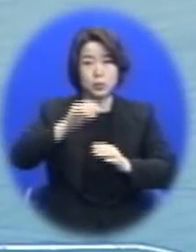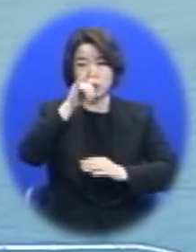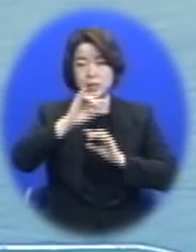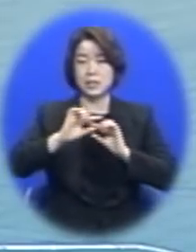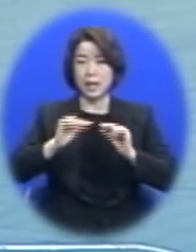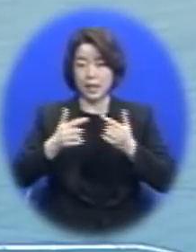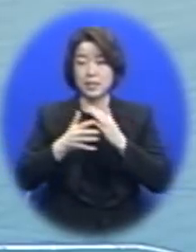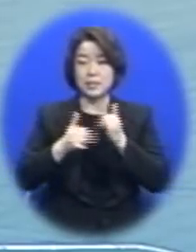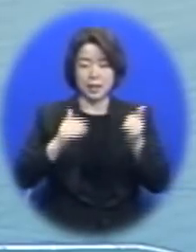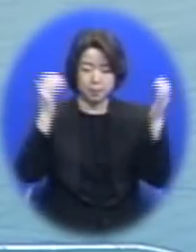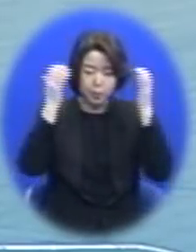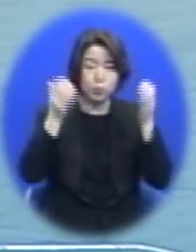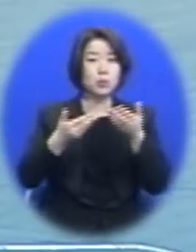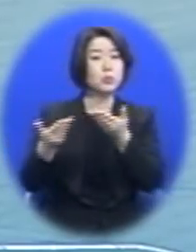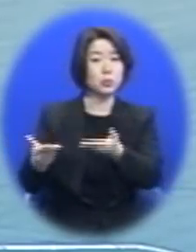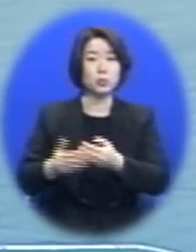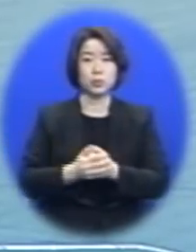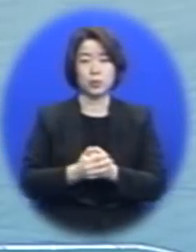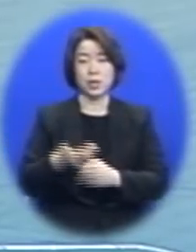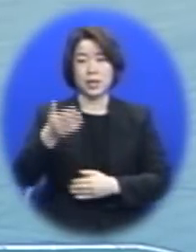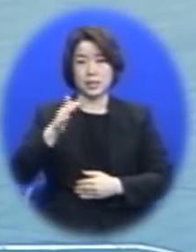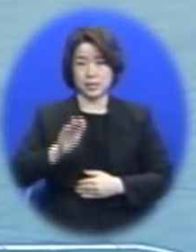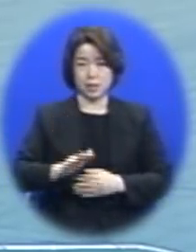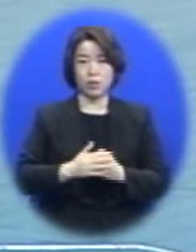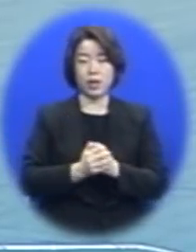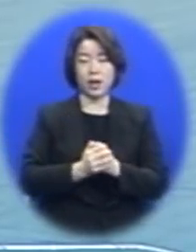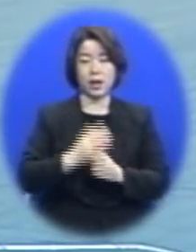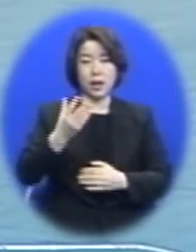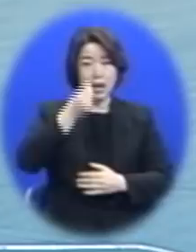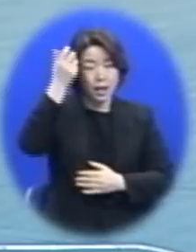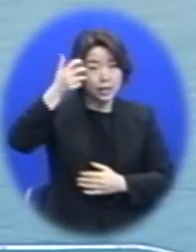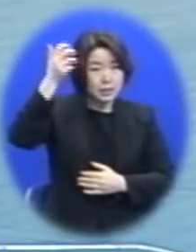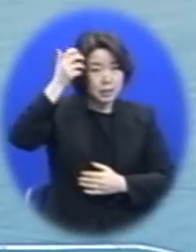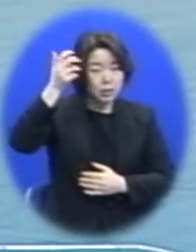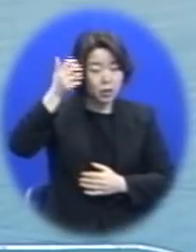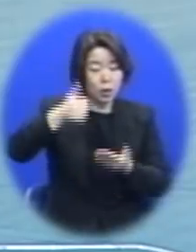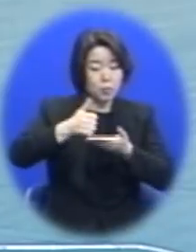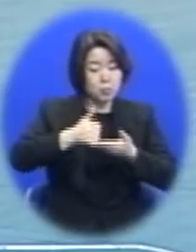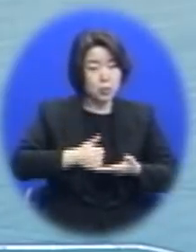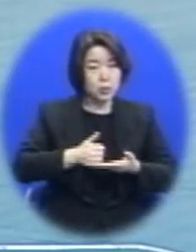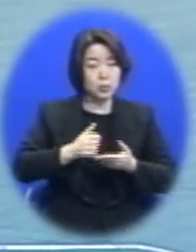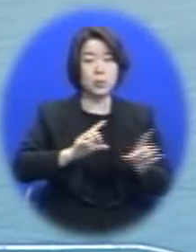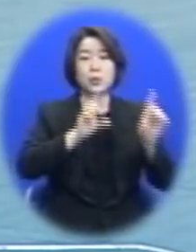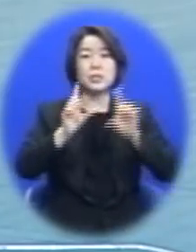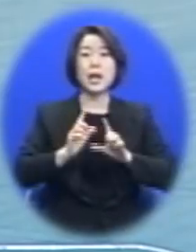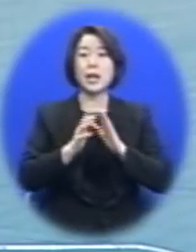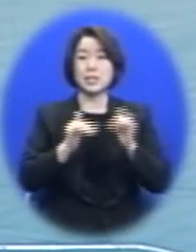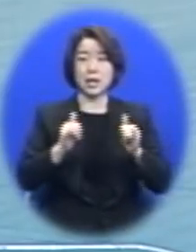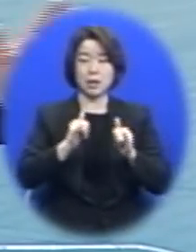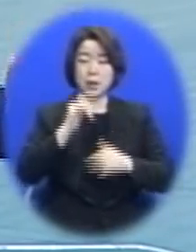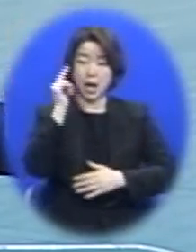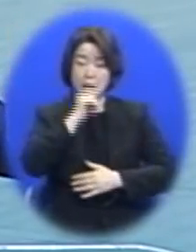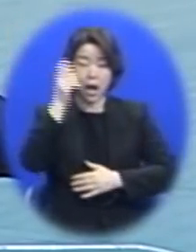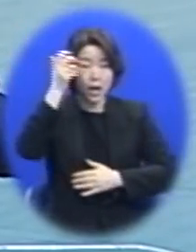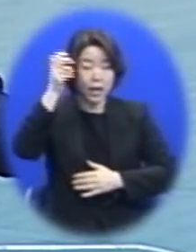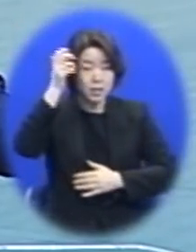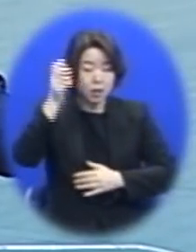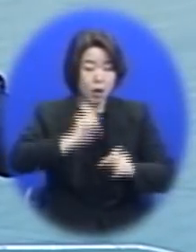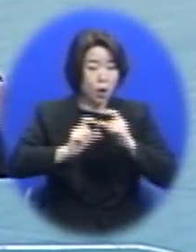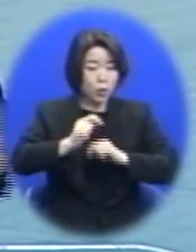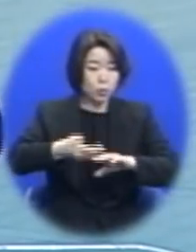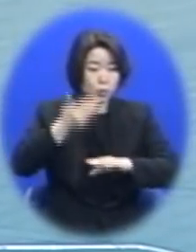주는 거죠 그러나 성령을 모시고 사는 사람은 악한 영이 더 이상 고통을 주지 못한다는 말은